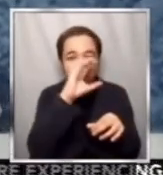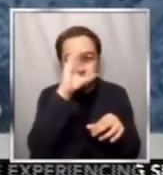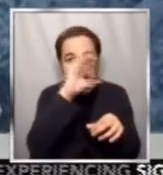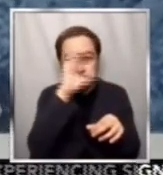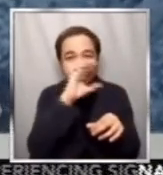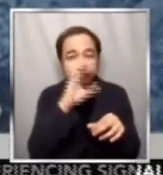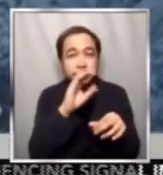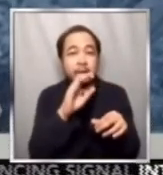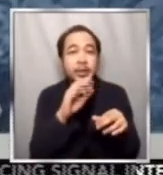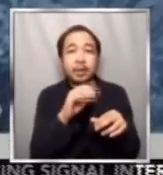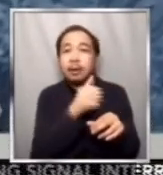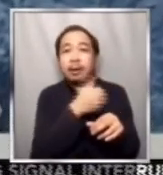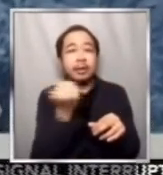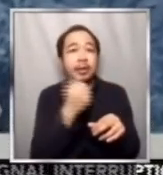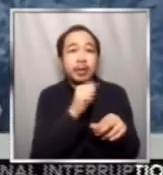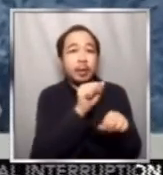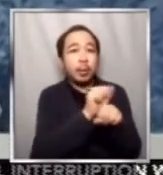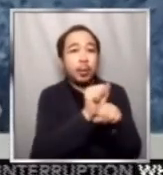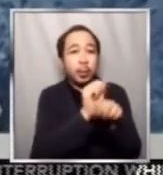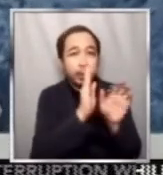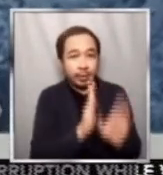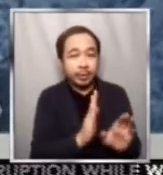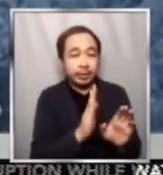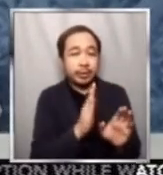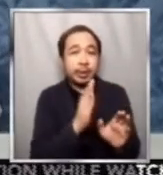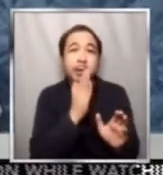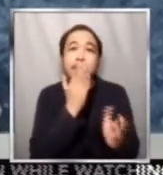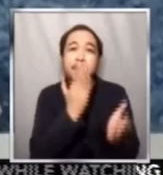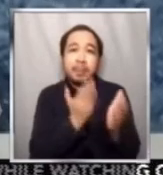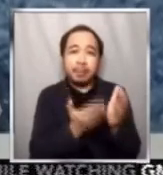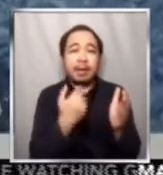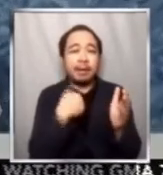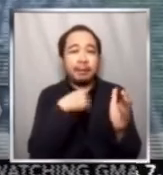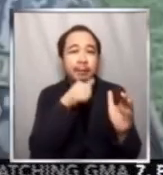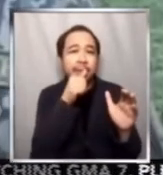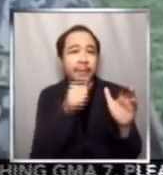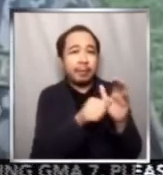nawawalang trabahador na pinaniniwala ang natabunan dahil sa pagguho.